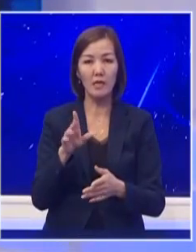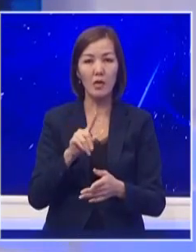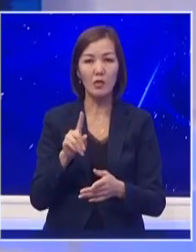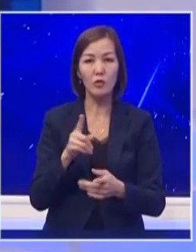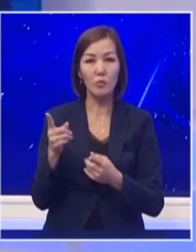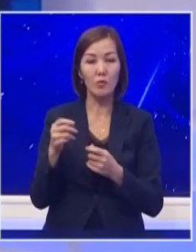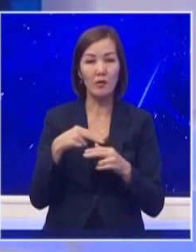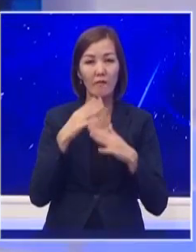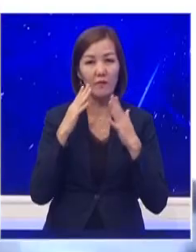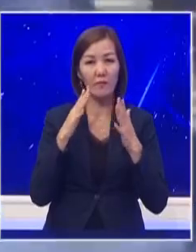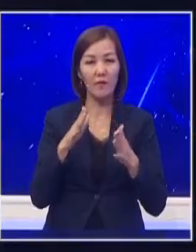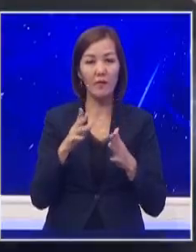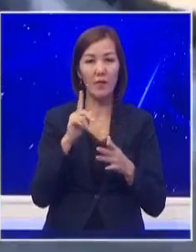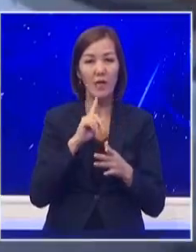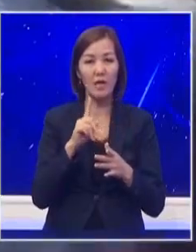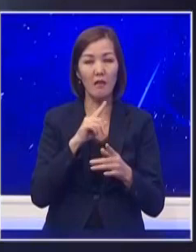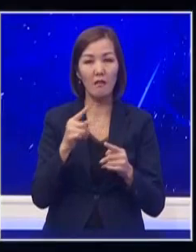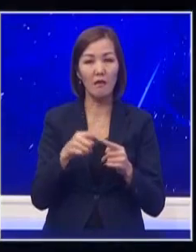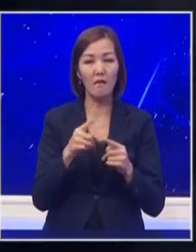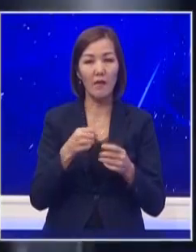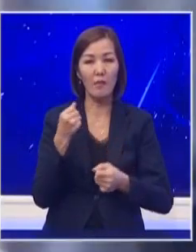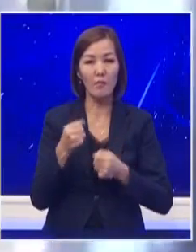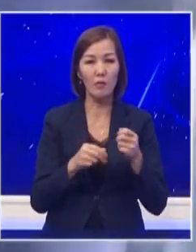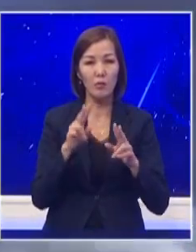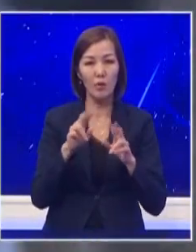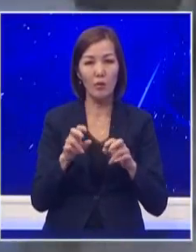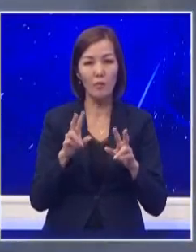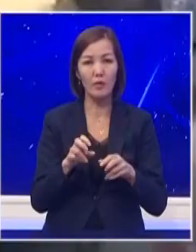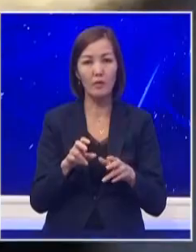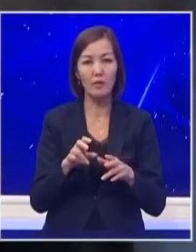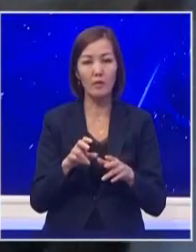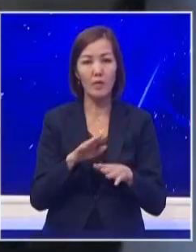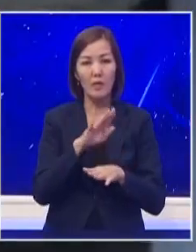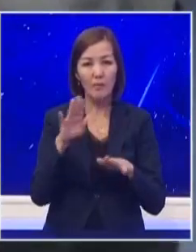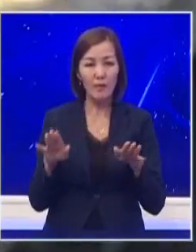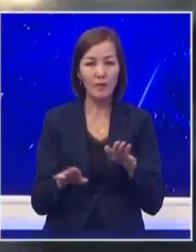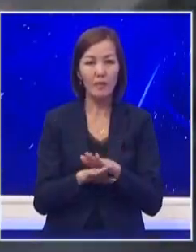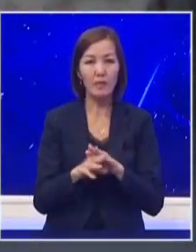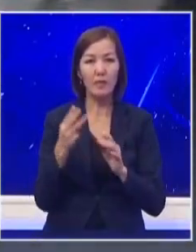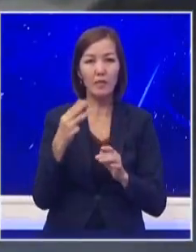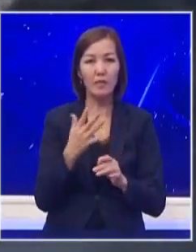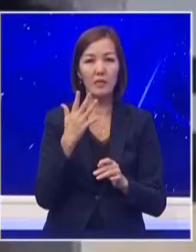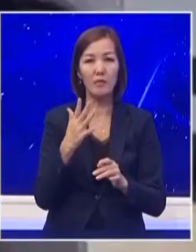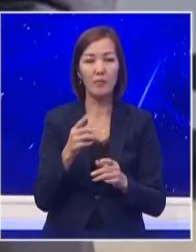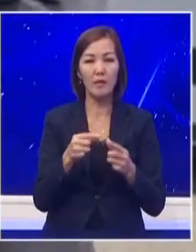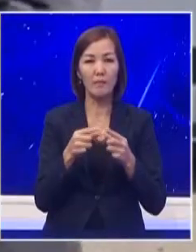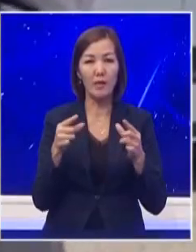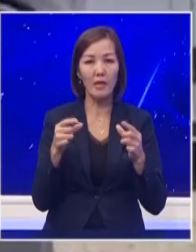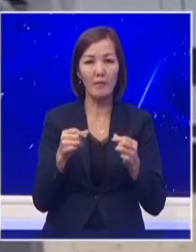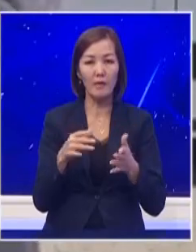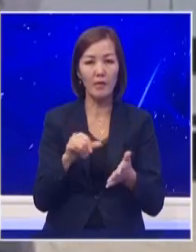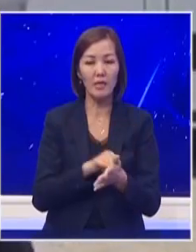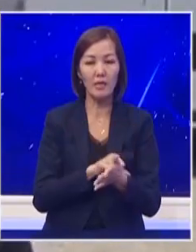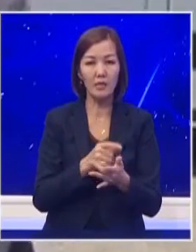привлекать лишнего внимания мужчина арендовал автомобиль в ходе обыска в салоне под водительским сиденьем было обнаружено 35 полиэтиленовых